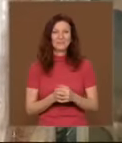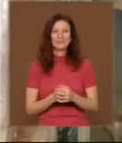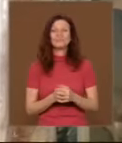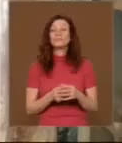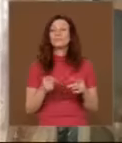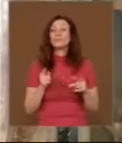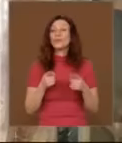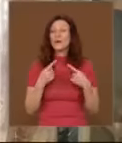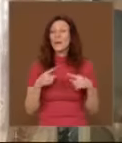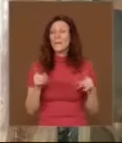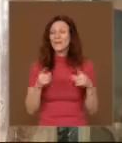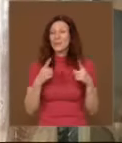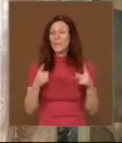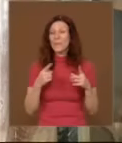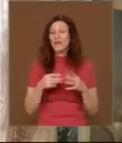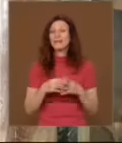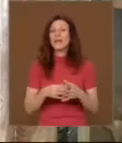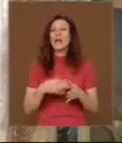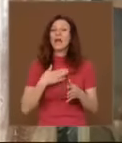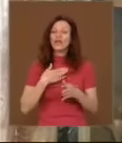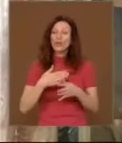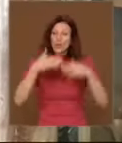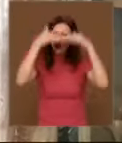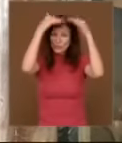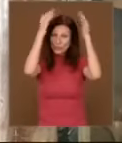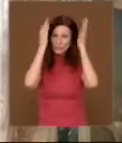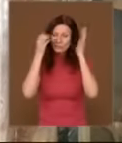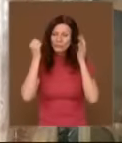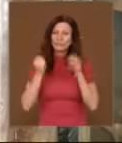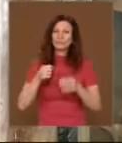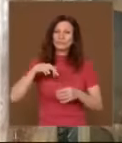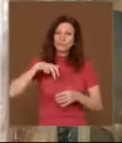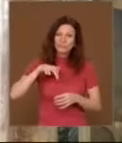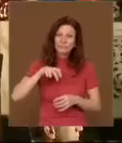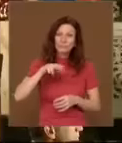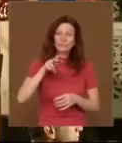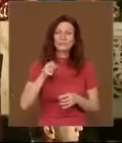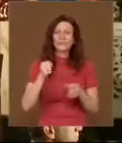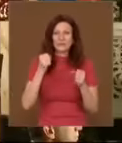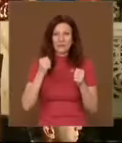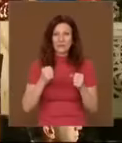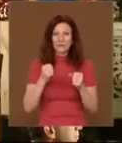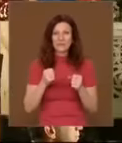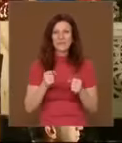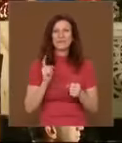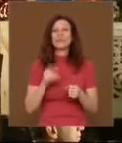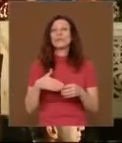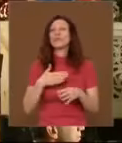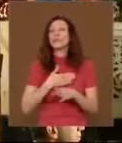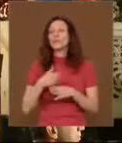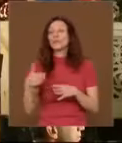Това песнопение се изпълнява, докато Негово Светейшество заеме мястото си в Светия Олтар, отново да